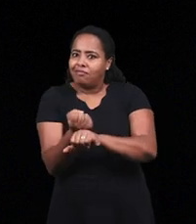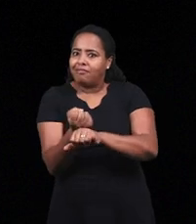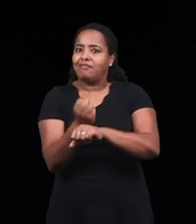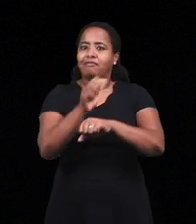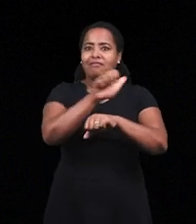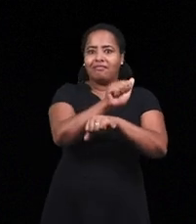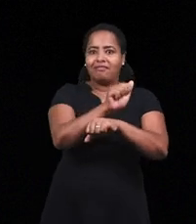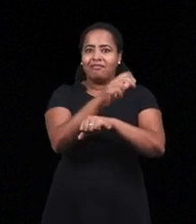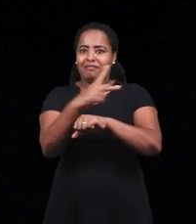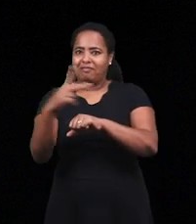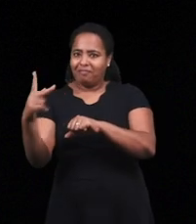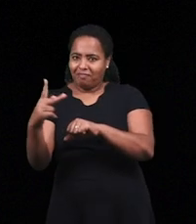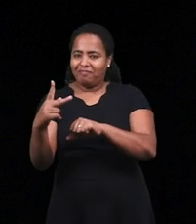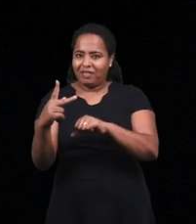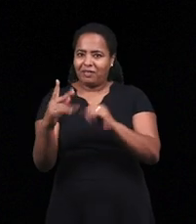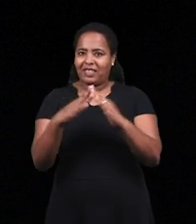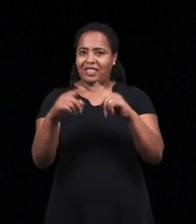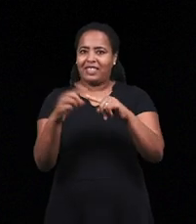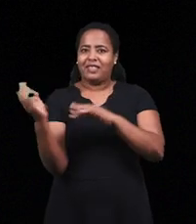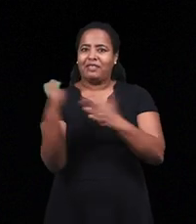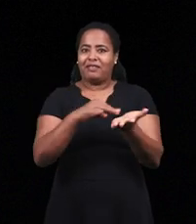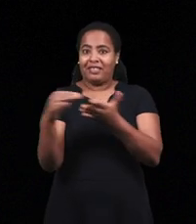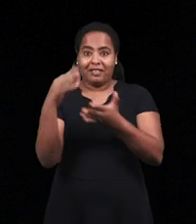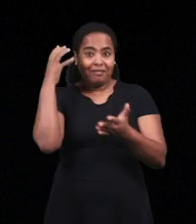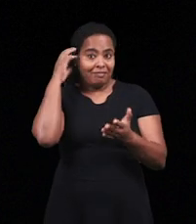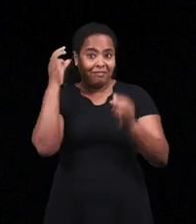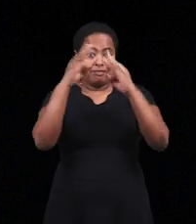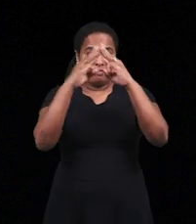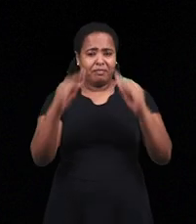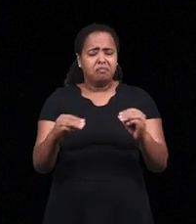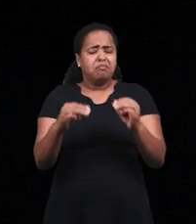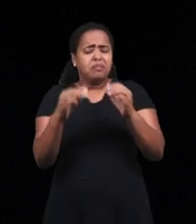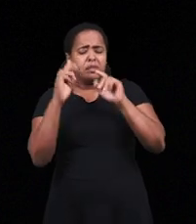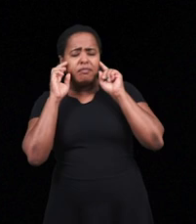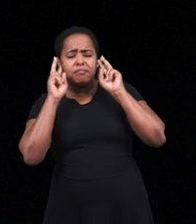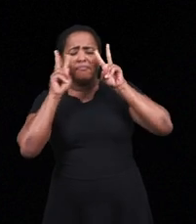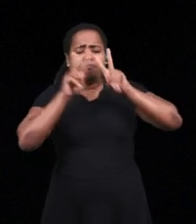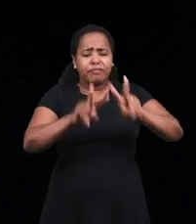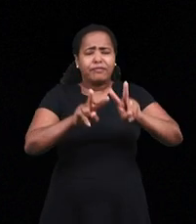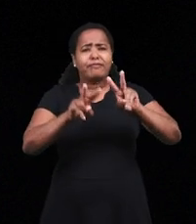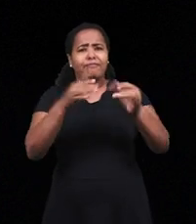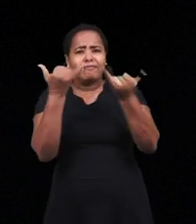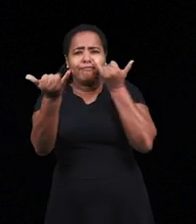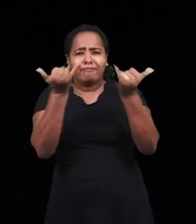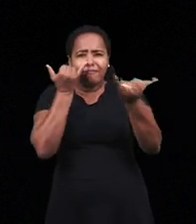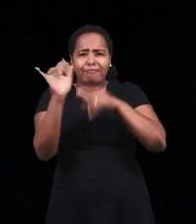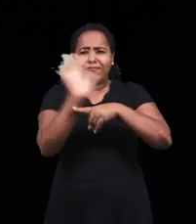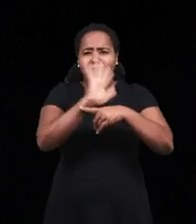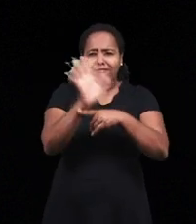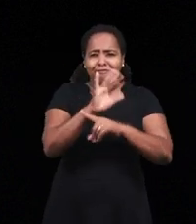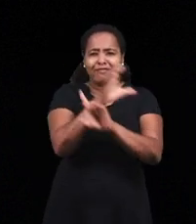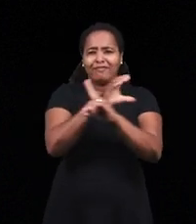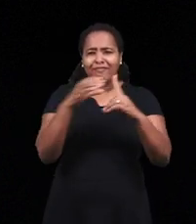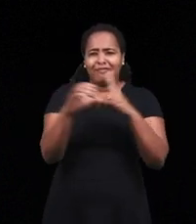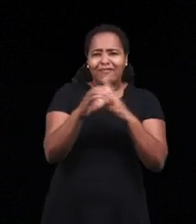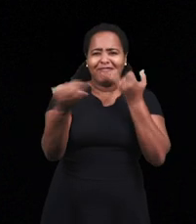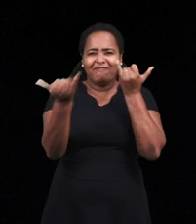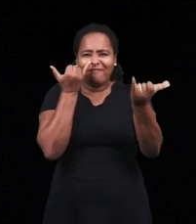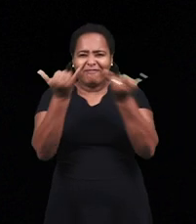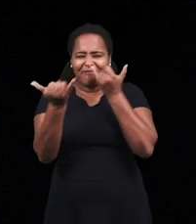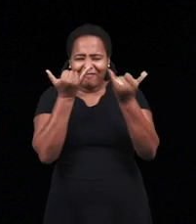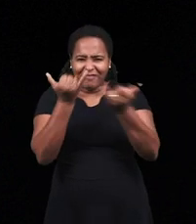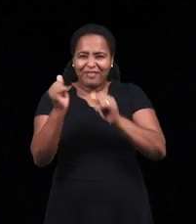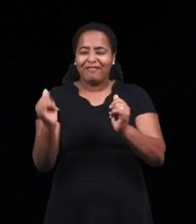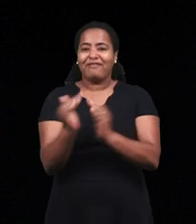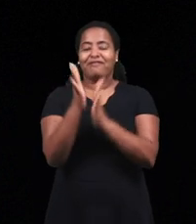можете скачать наше приложение Христианской Церкви Маранафа и приложение Радио